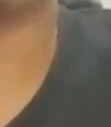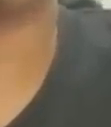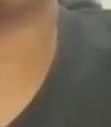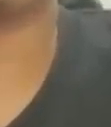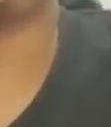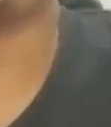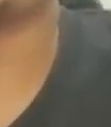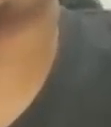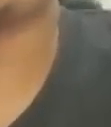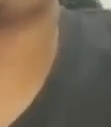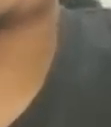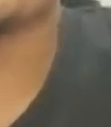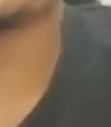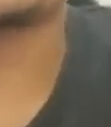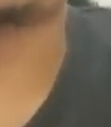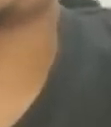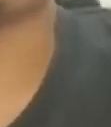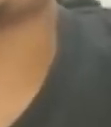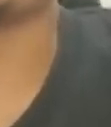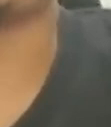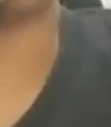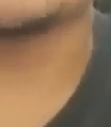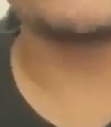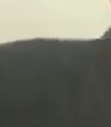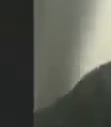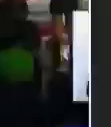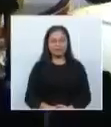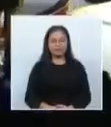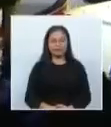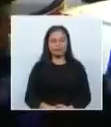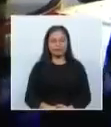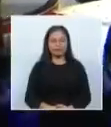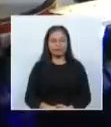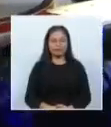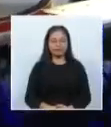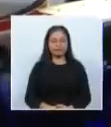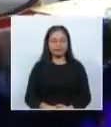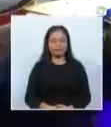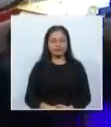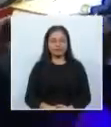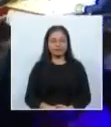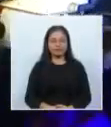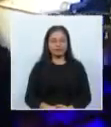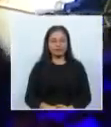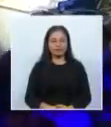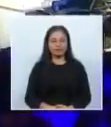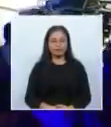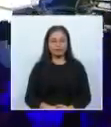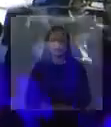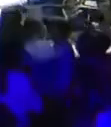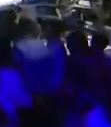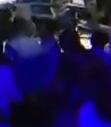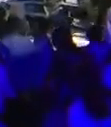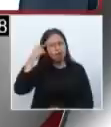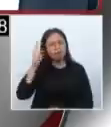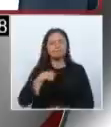dalam menyampaikan gagasan-gagasannya itu kan juga diapresiasi ya oleh Pak Prabowo. Beberapa kali itu Pak Prabowo bilang ya dia sepakat dengan Ganjar.